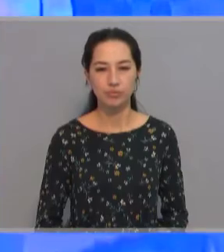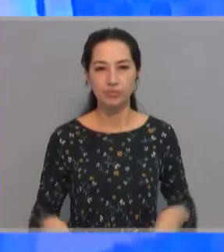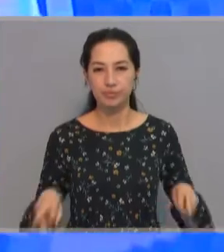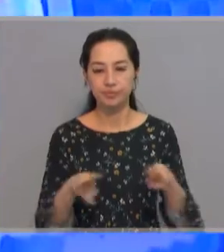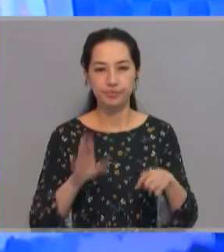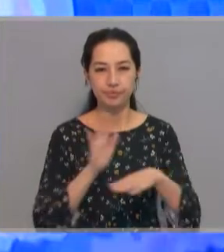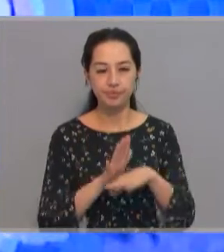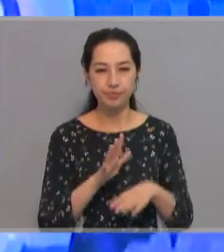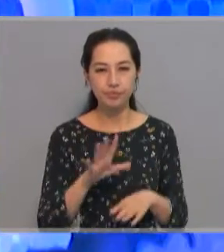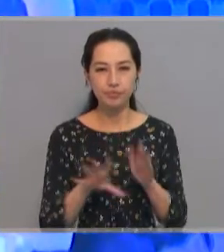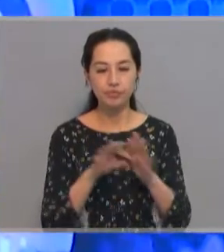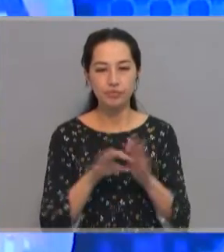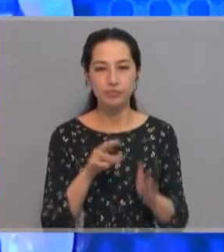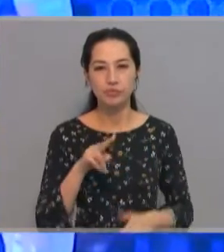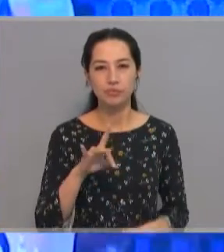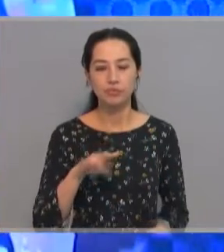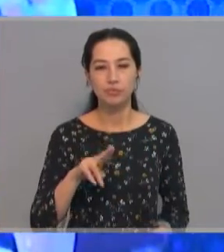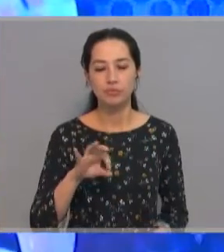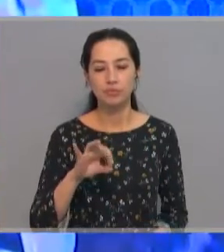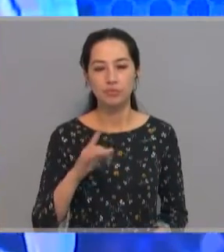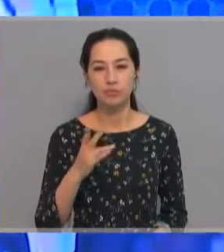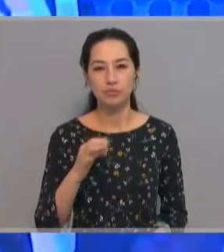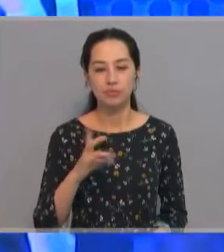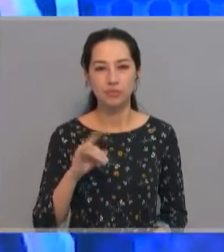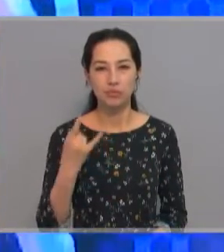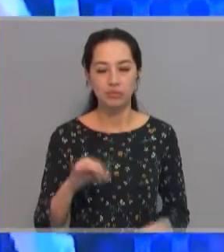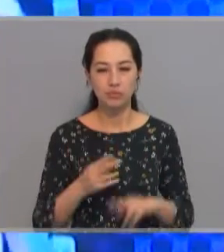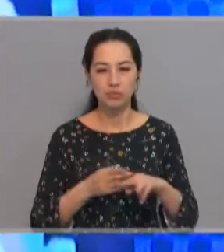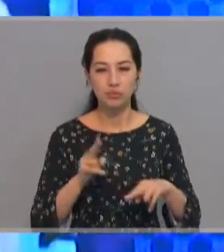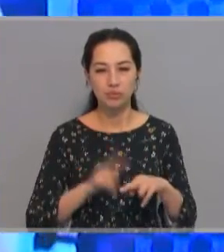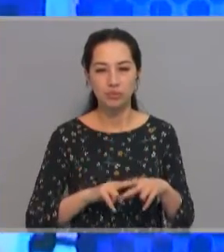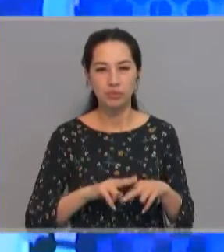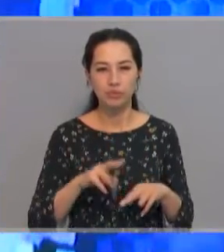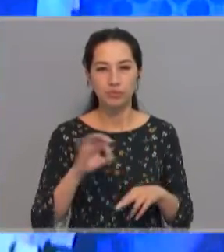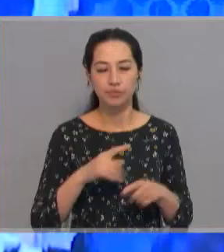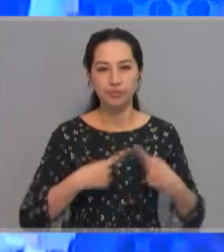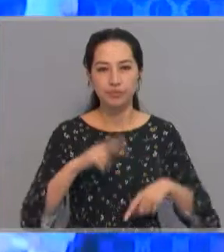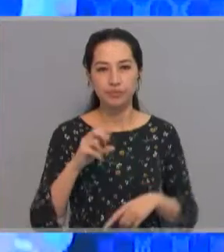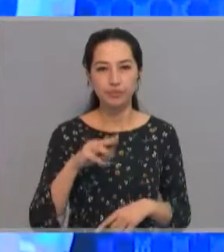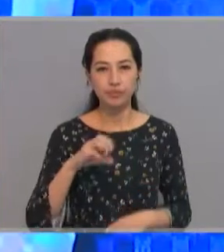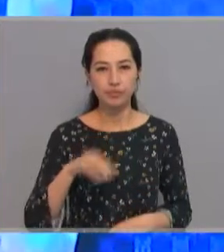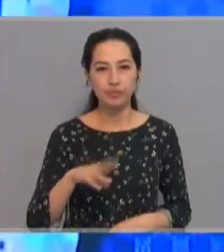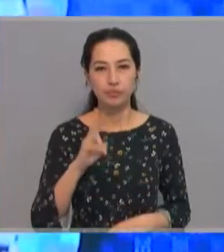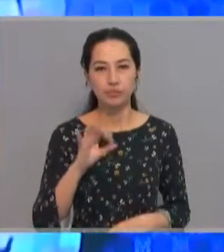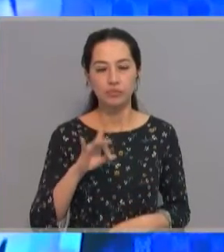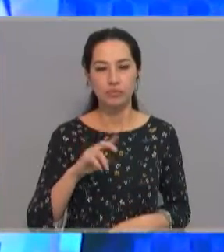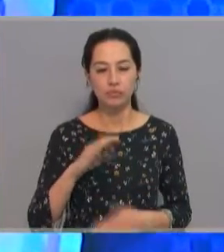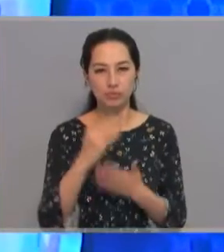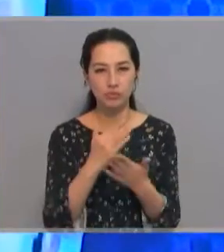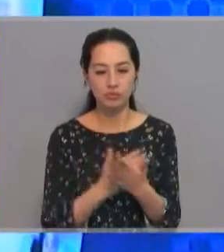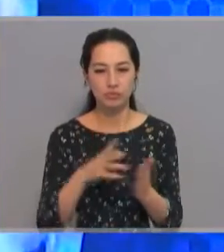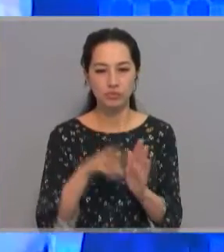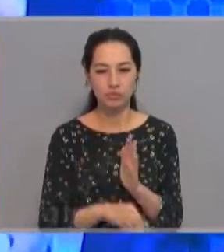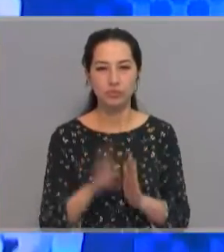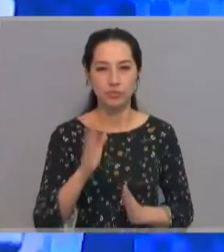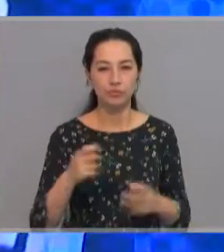Президент жолдауда сайлаудың пропорционалды мажоритарлық моделіне тоқталды. Бұдан былай мәжілістің депутаттық корпусы келесі кесте бойынша